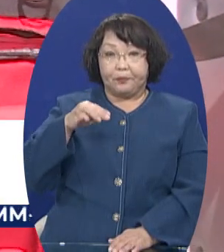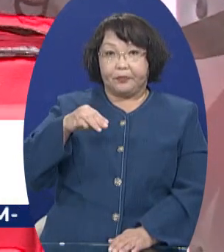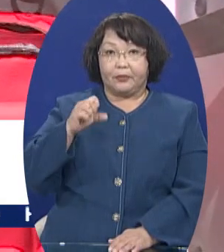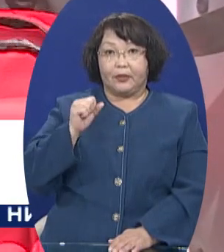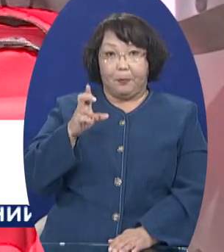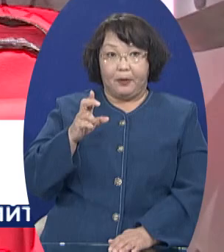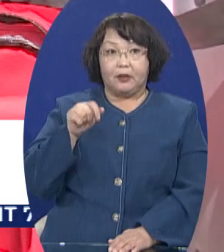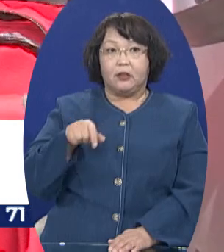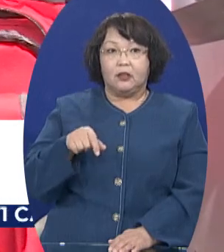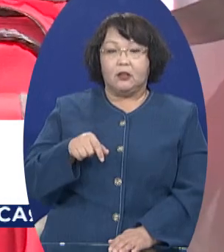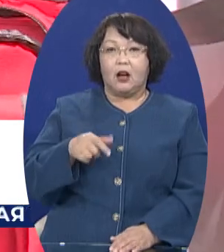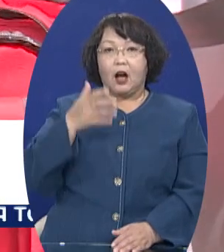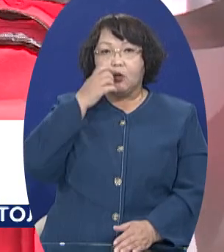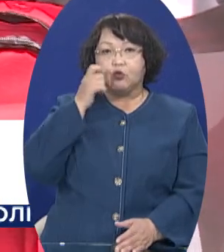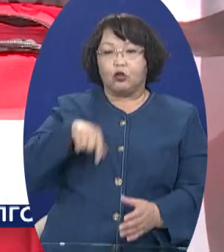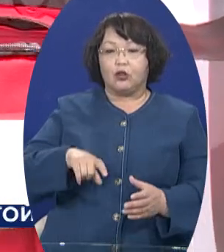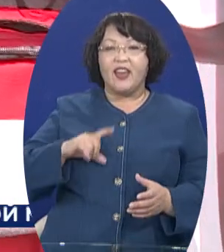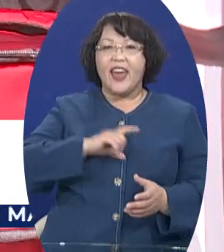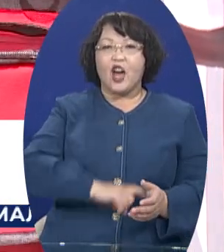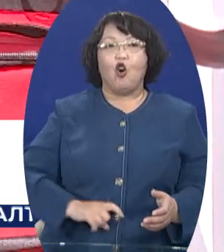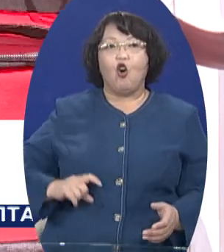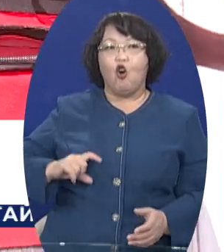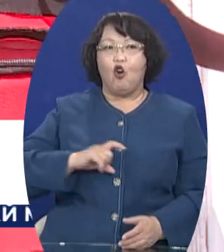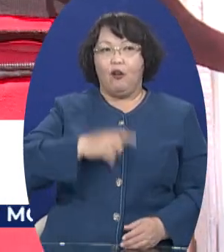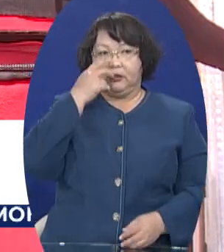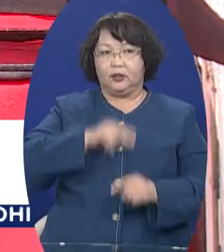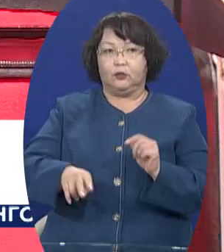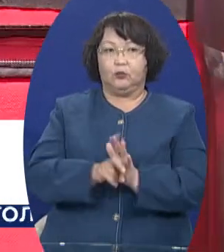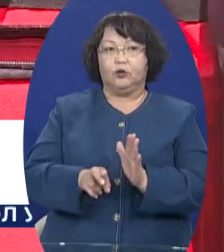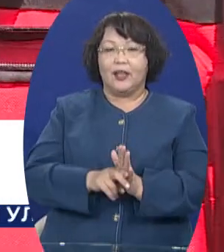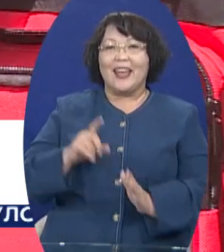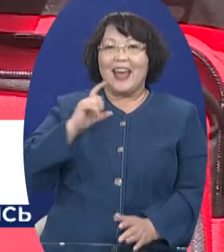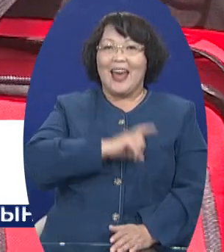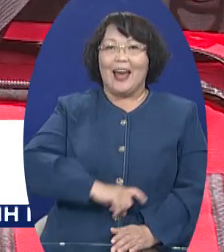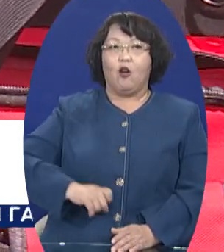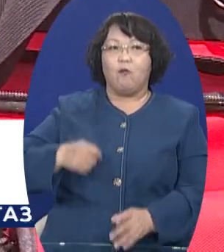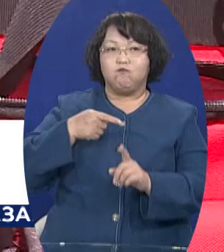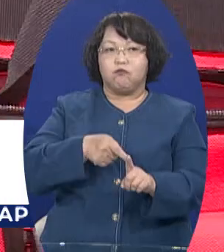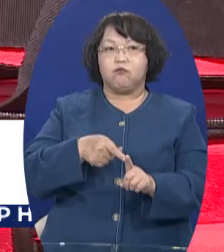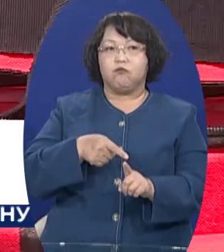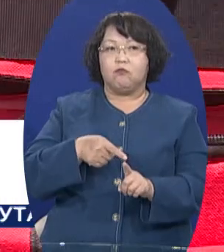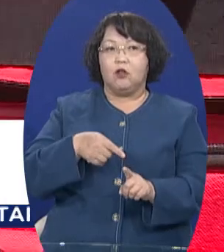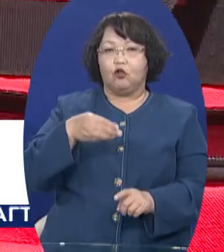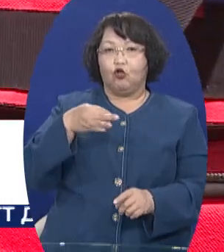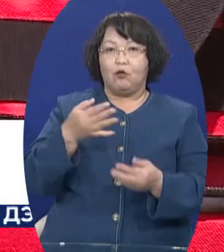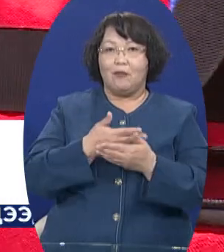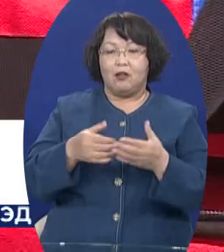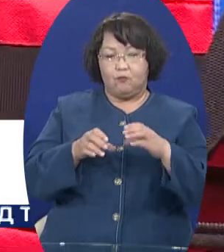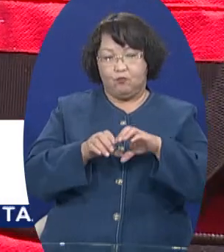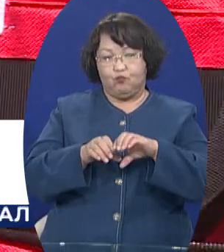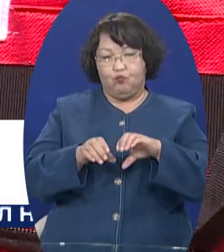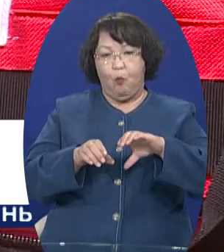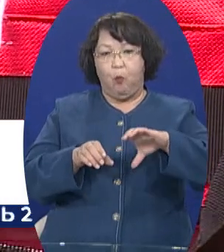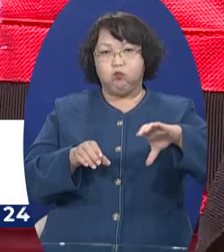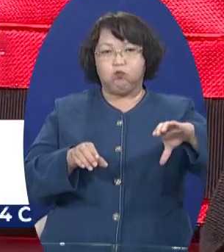дэр газараа шууд эхо онцлогоо хийх боломжтой. Тэгээ нэг эхоных нь төхөөрөмж байж гин. За энэ төдлийн жоох өргөн хэсгээр нь болохоор энэ хөвдөө